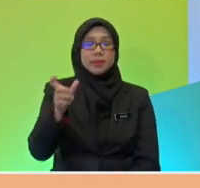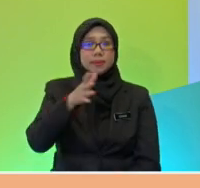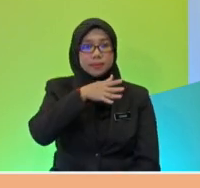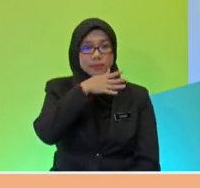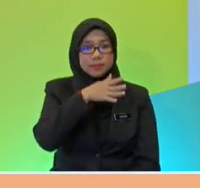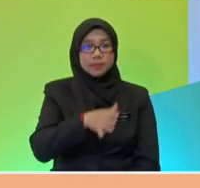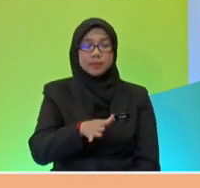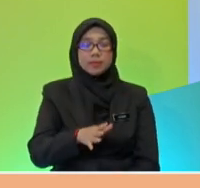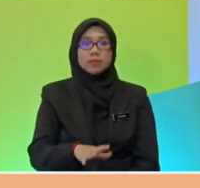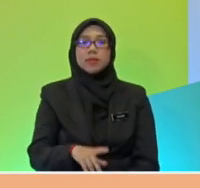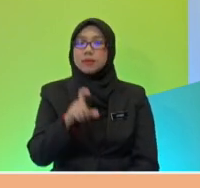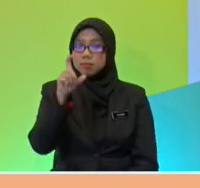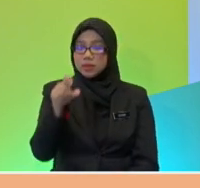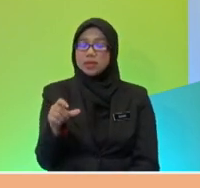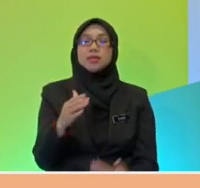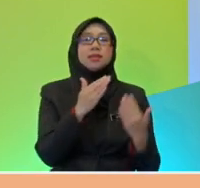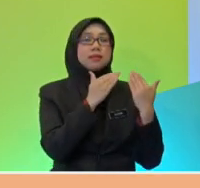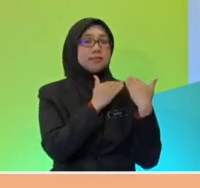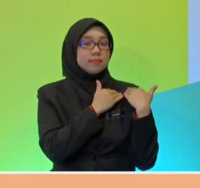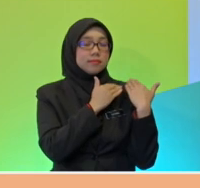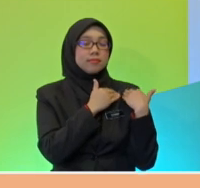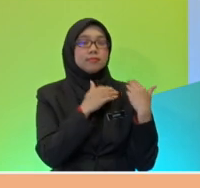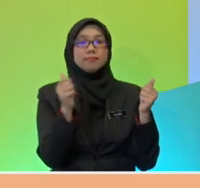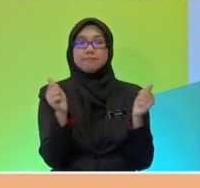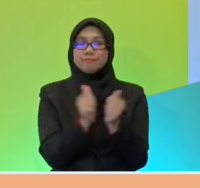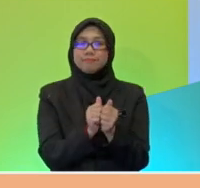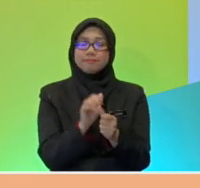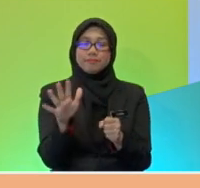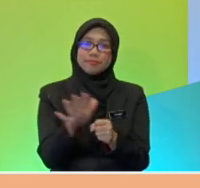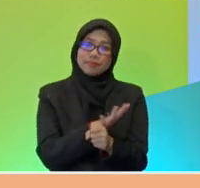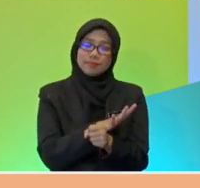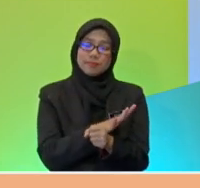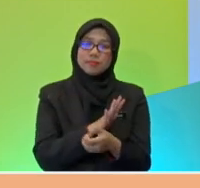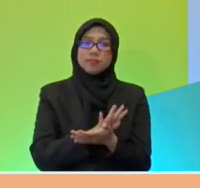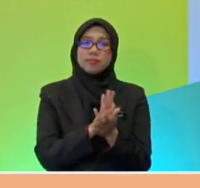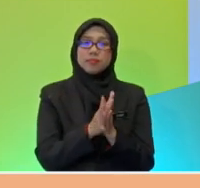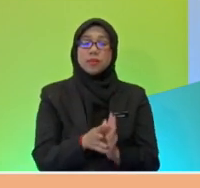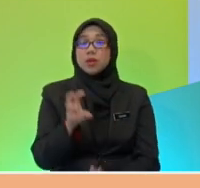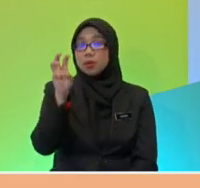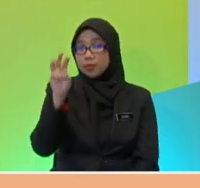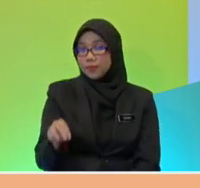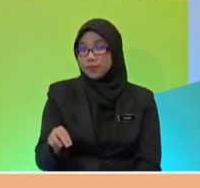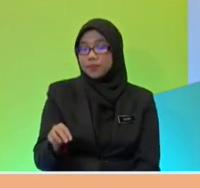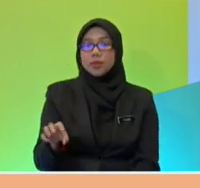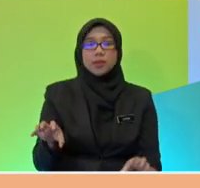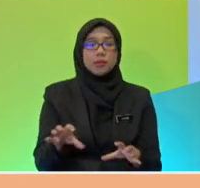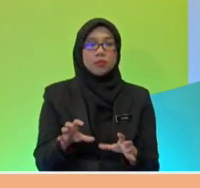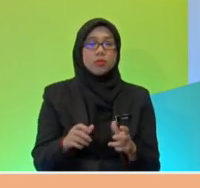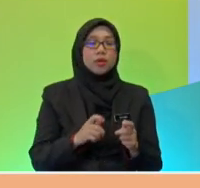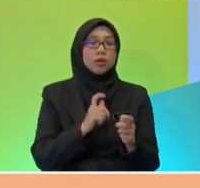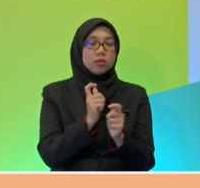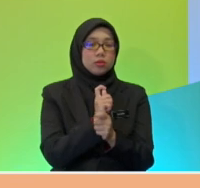menjalankan tanggung jawab dengan sempurna jadi saya wajib melaksanakan tugasnya dengan